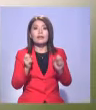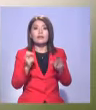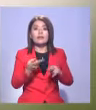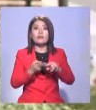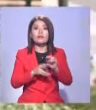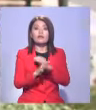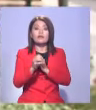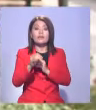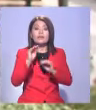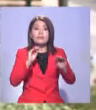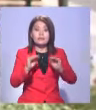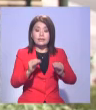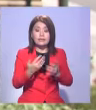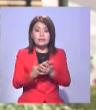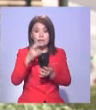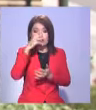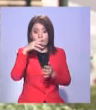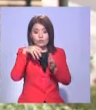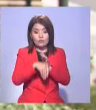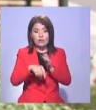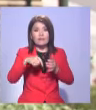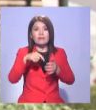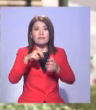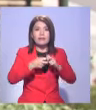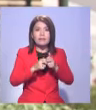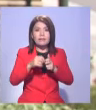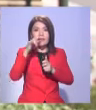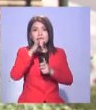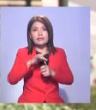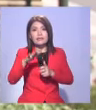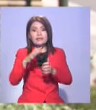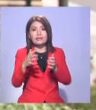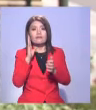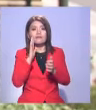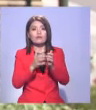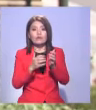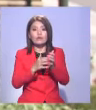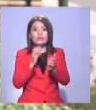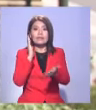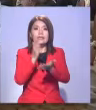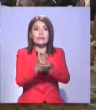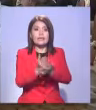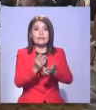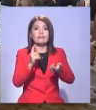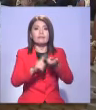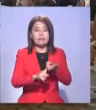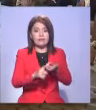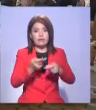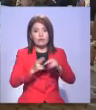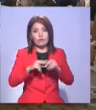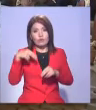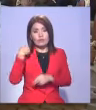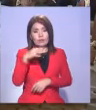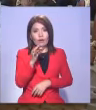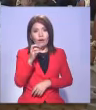мемлекеттердегі жүріп жатқан ішкі мәселелер Қазақстанның жаңағы су тапшылық мәселесіне тікелей тәуелді мәселелер. Қасым Жомарт Тоқаев